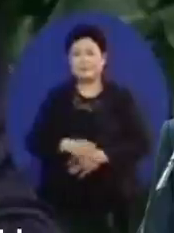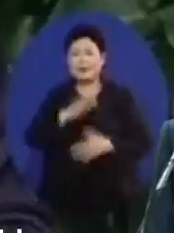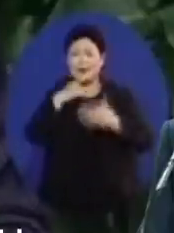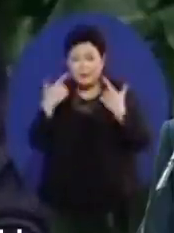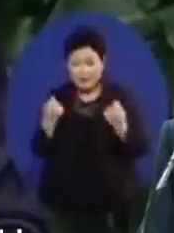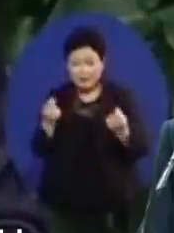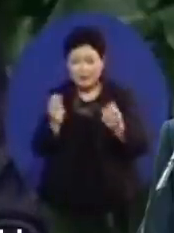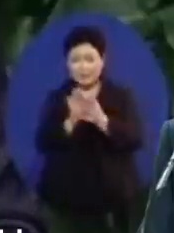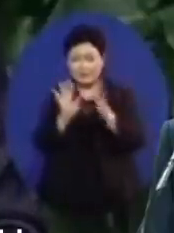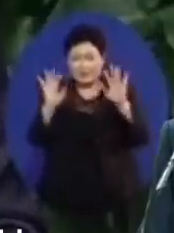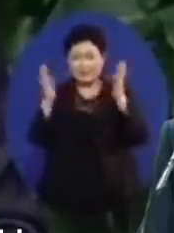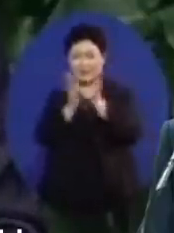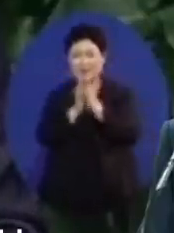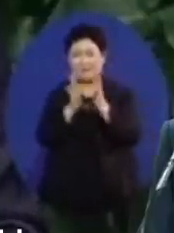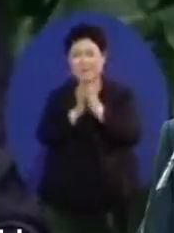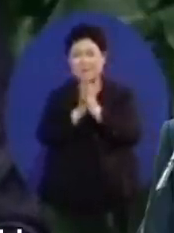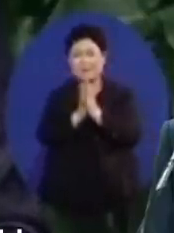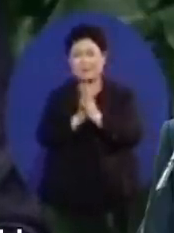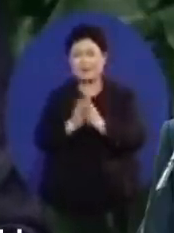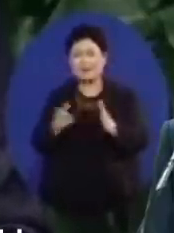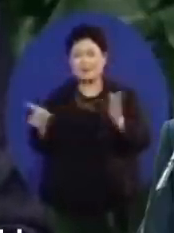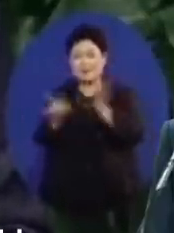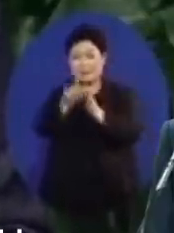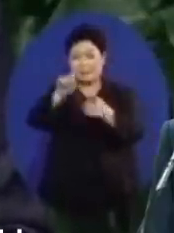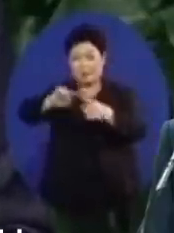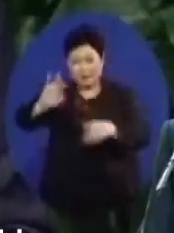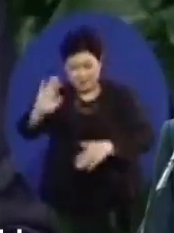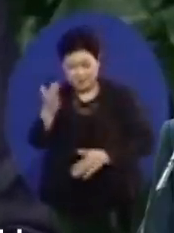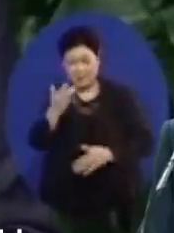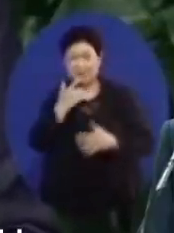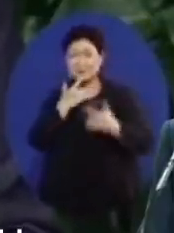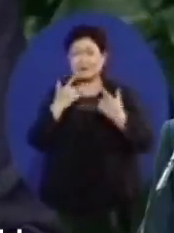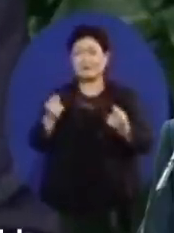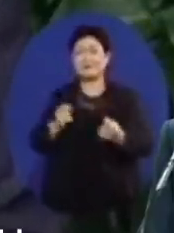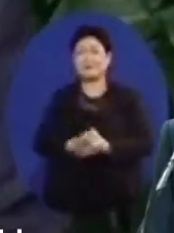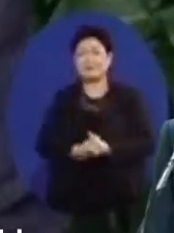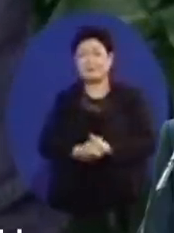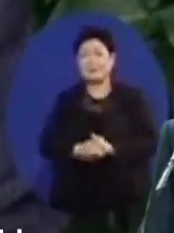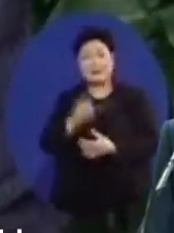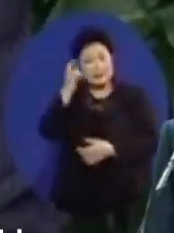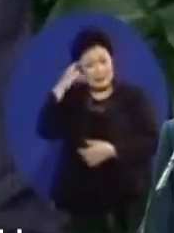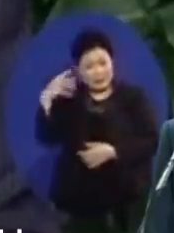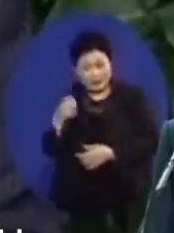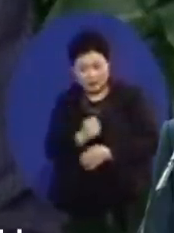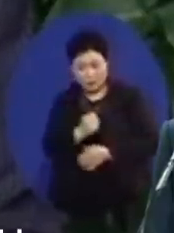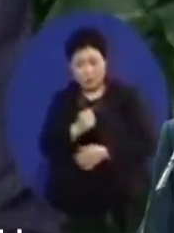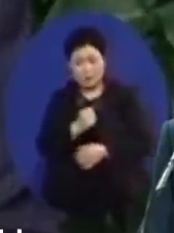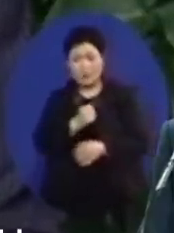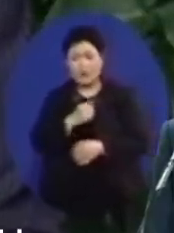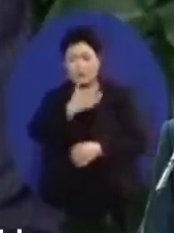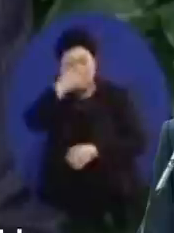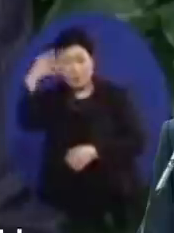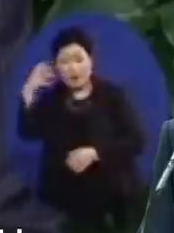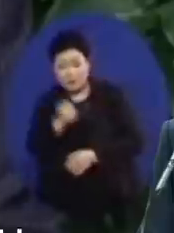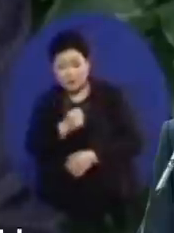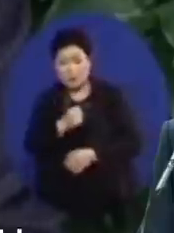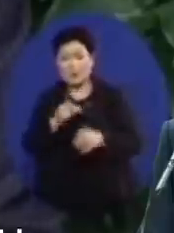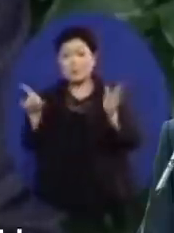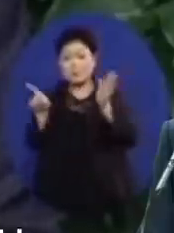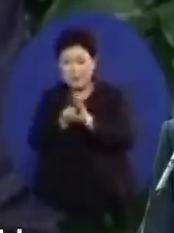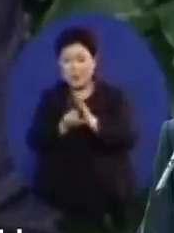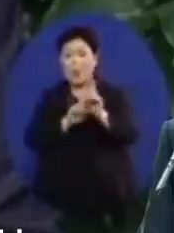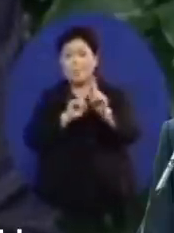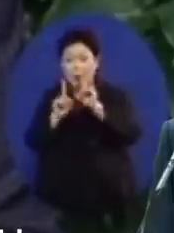할렐루야. 내 믿은 대로 될지어다. 그렇게 생각하고 그렇게 꿈꾸고 그렇게 믿고